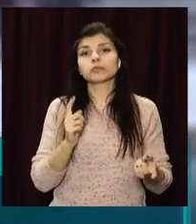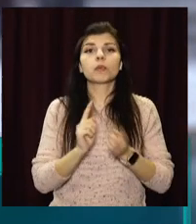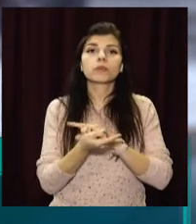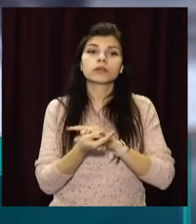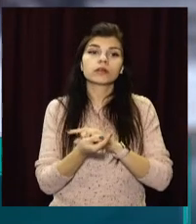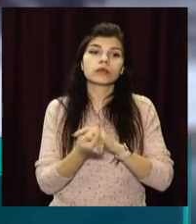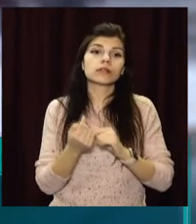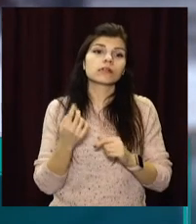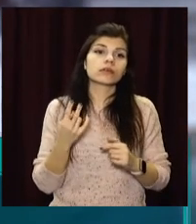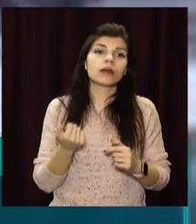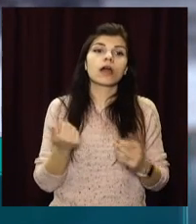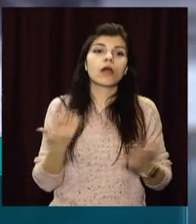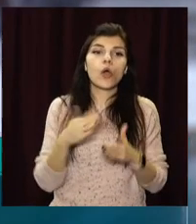на